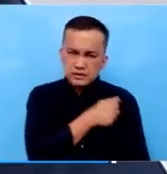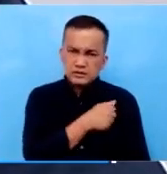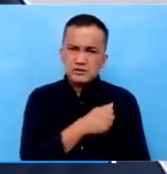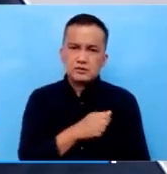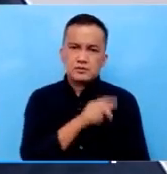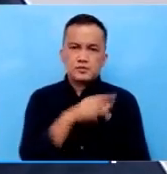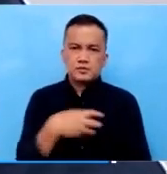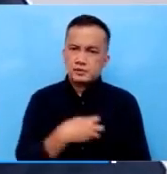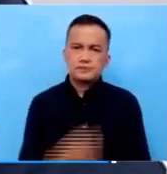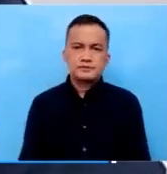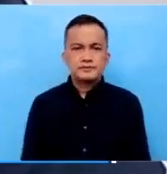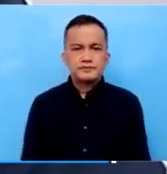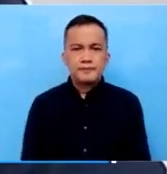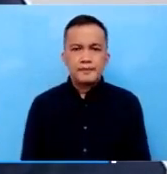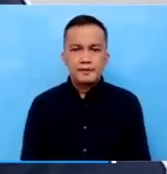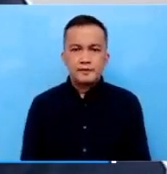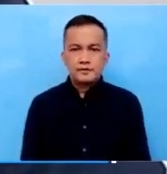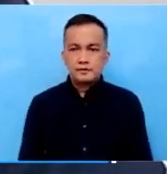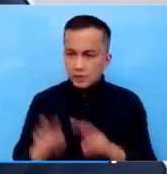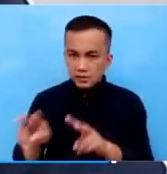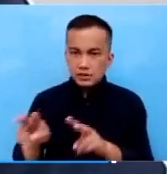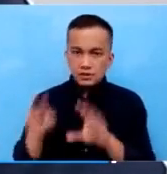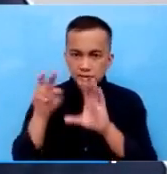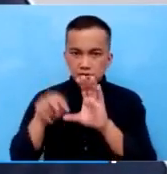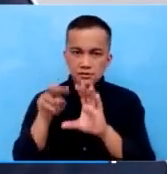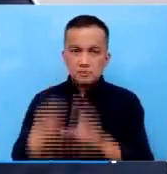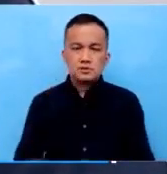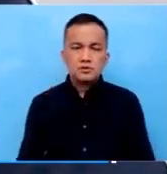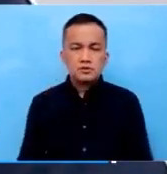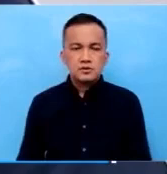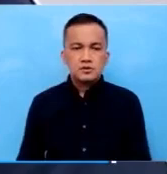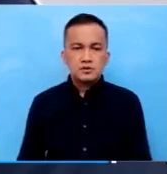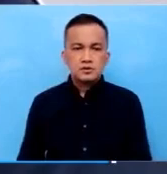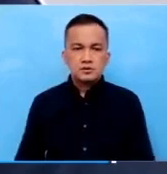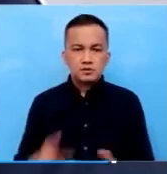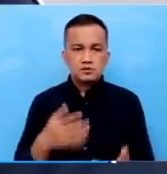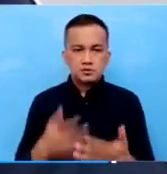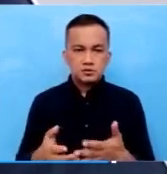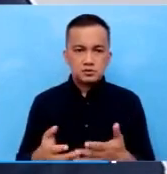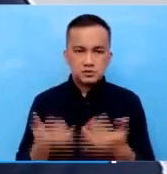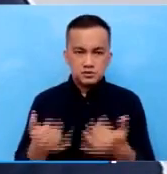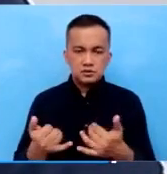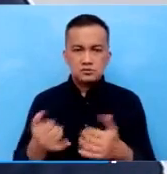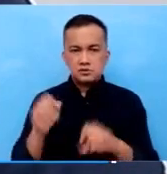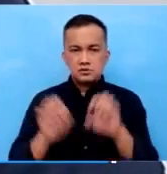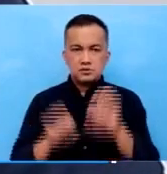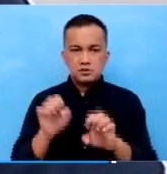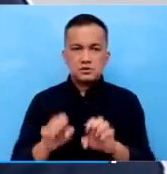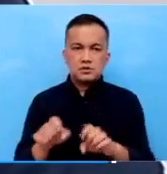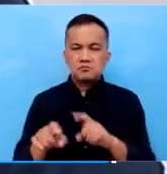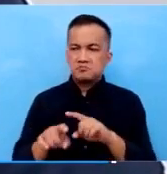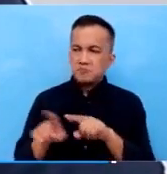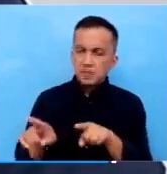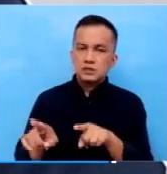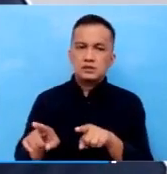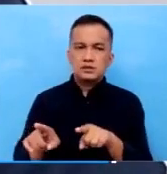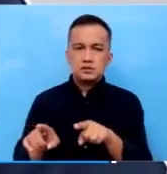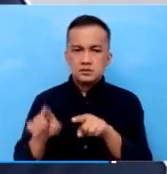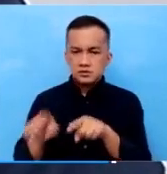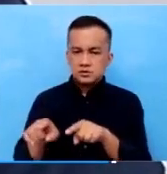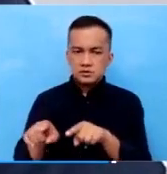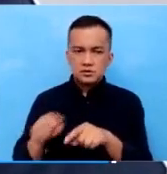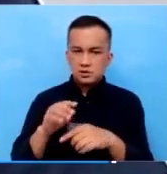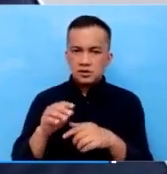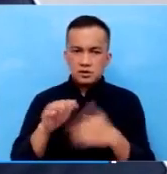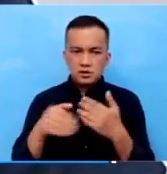pulis. So nakita po natin yung video, although right now still under evaluation, pero as far as everybody is